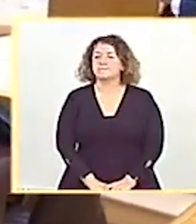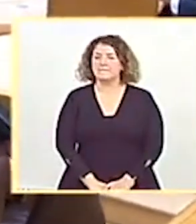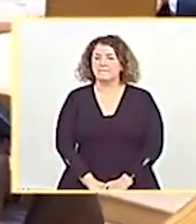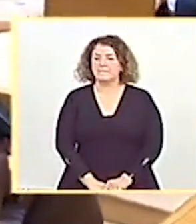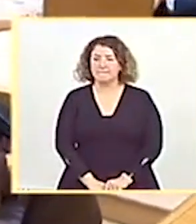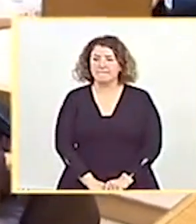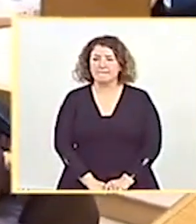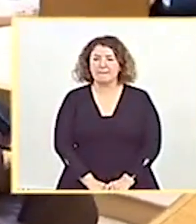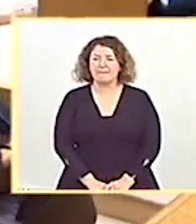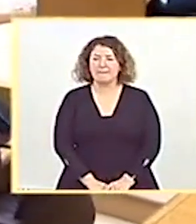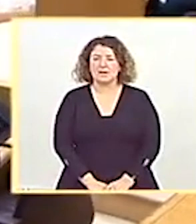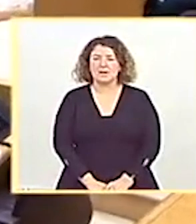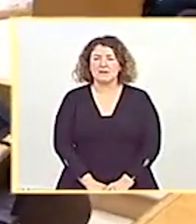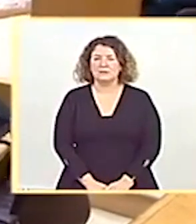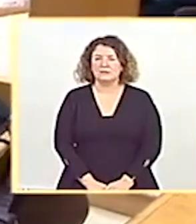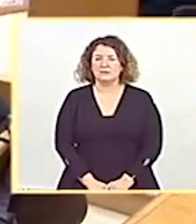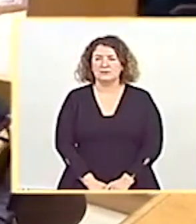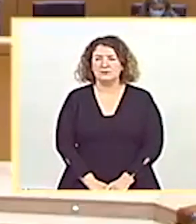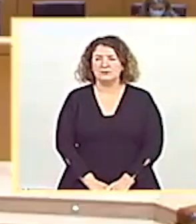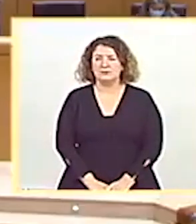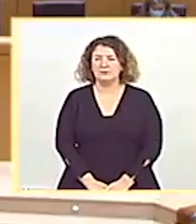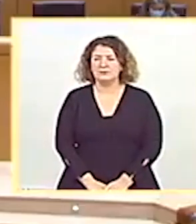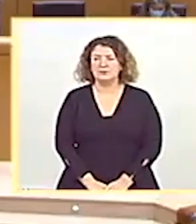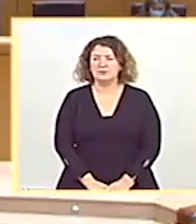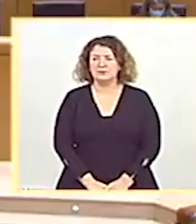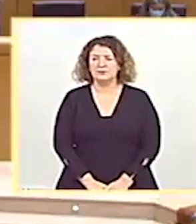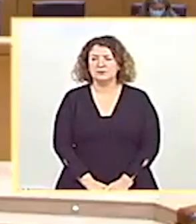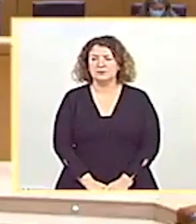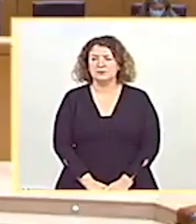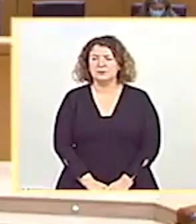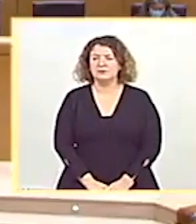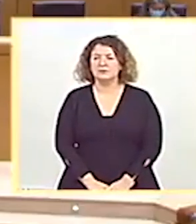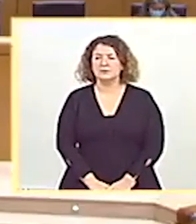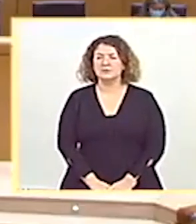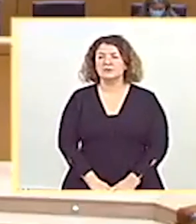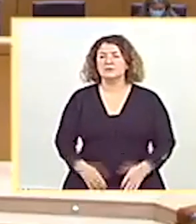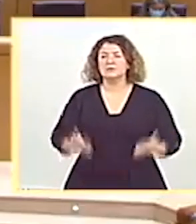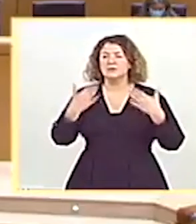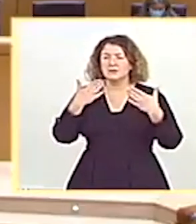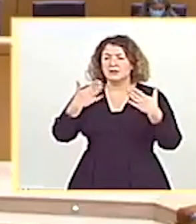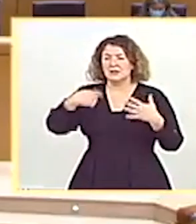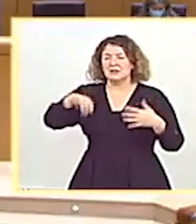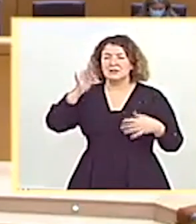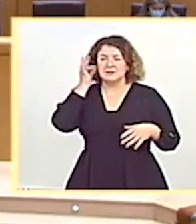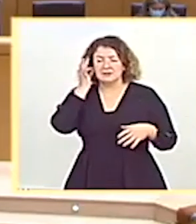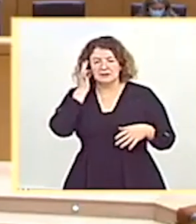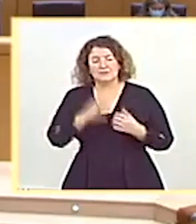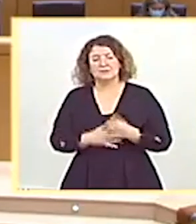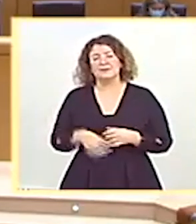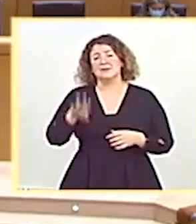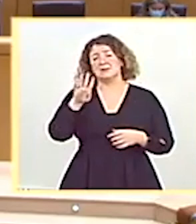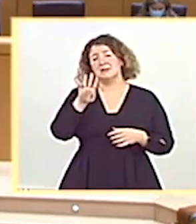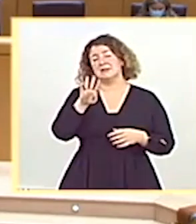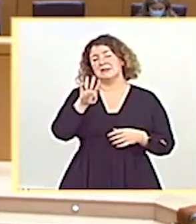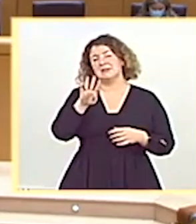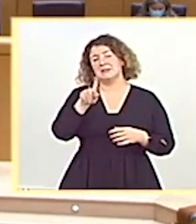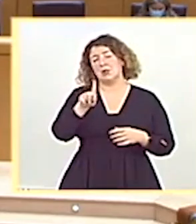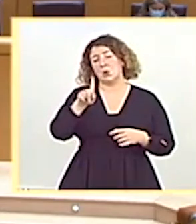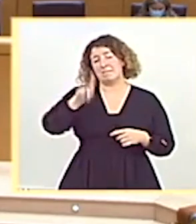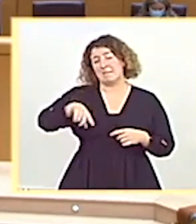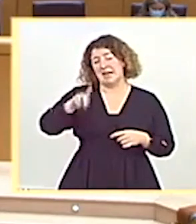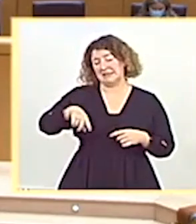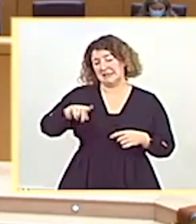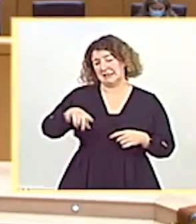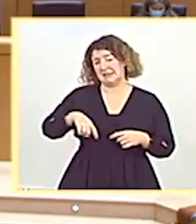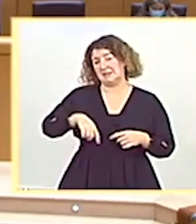l'Estat afirmava que qualsevol beguda que tinguera sucre afegit passaria de tributar de l'IVA del 10%